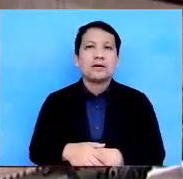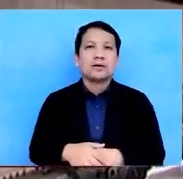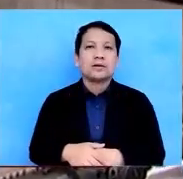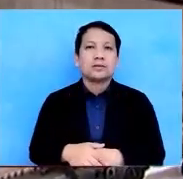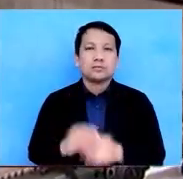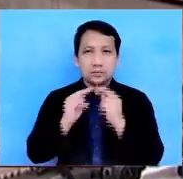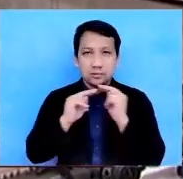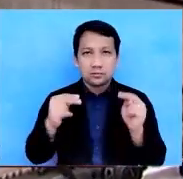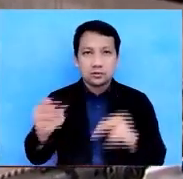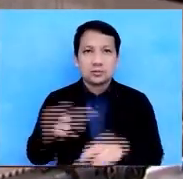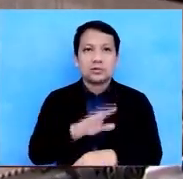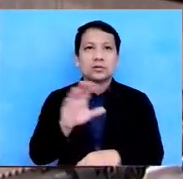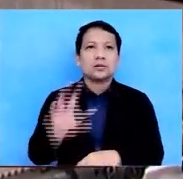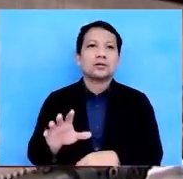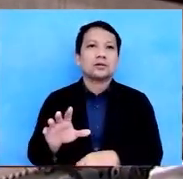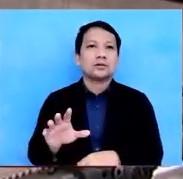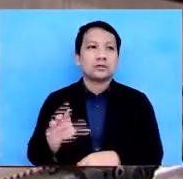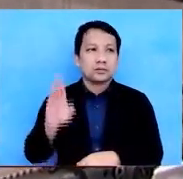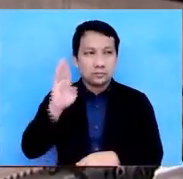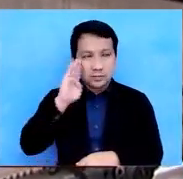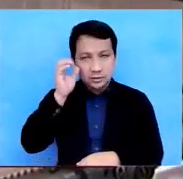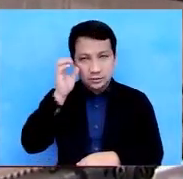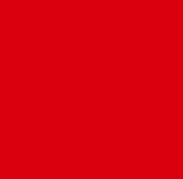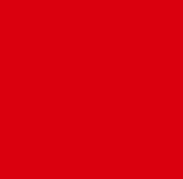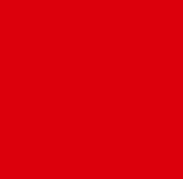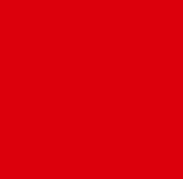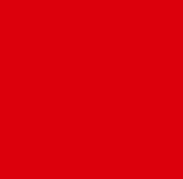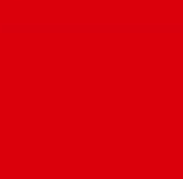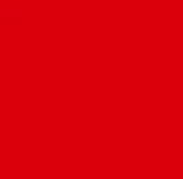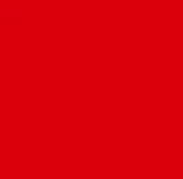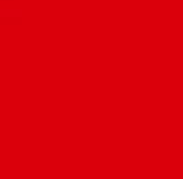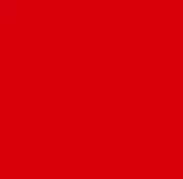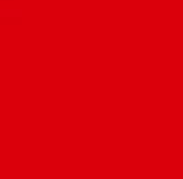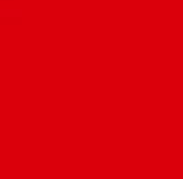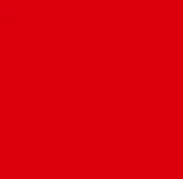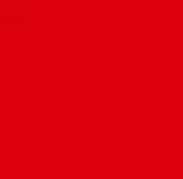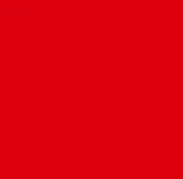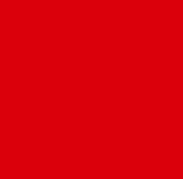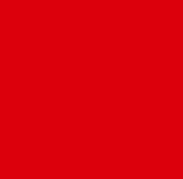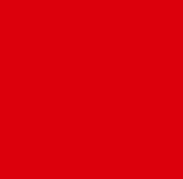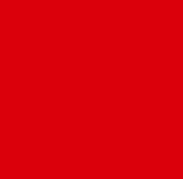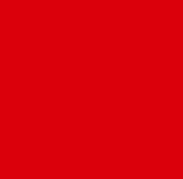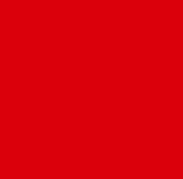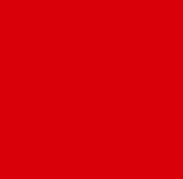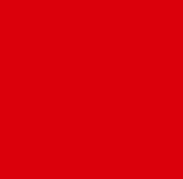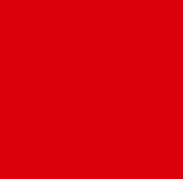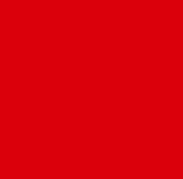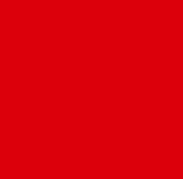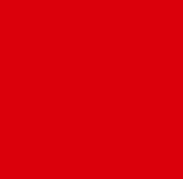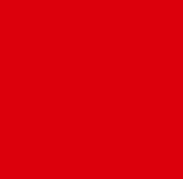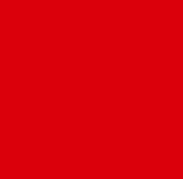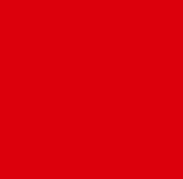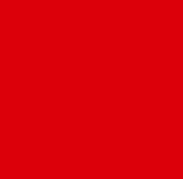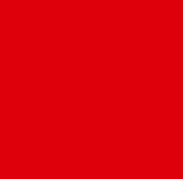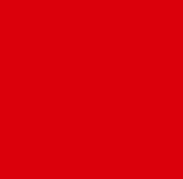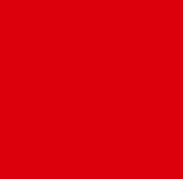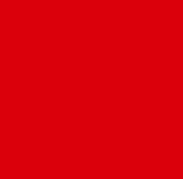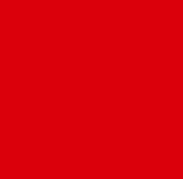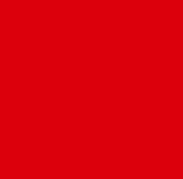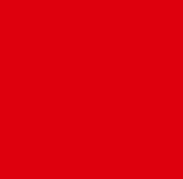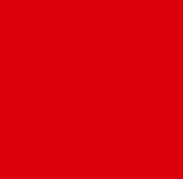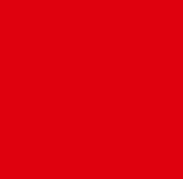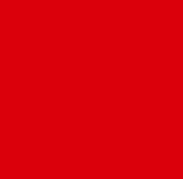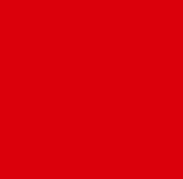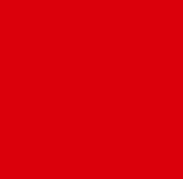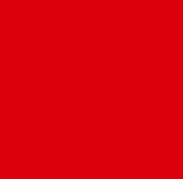Nagbabalita mula sa Frontline, Brian Castillo, News 5. Mga kapatid, mean Los Baños po, huwag magpahuli sa mga